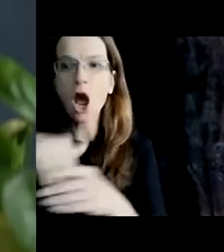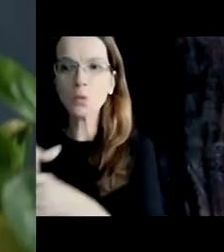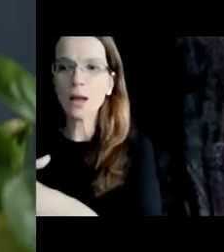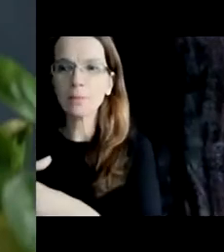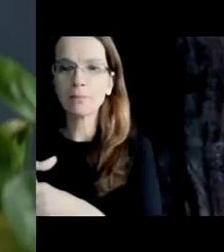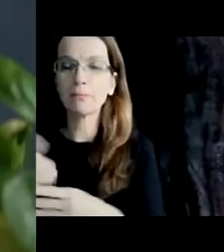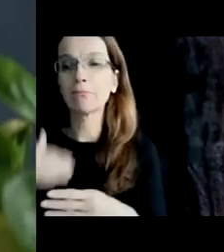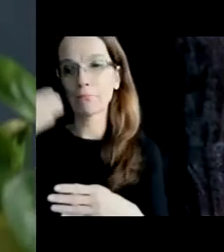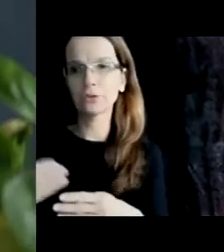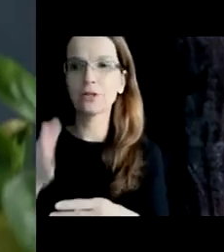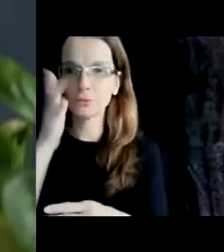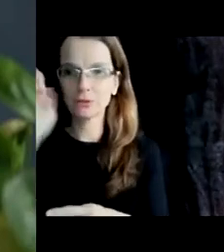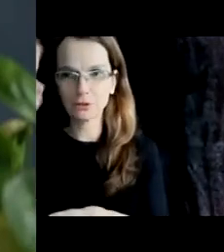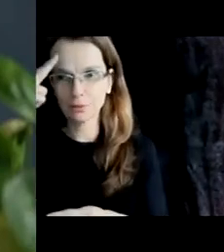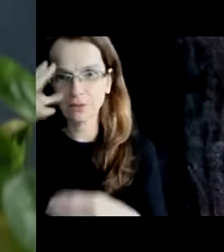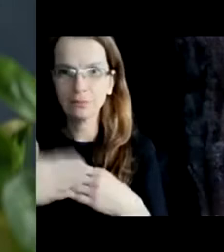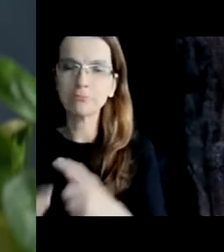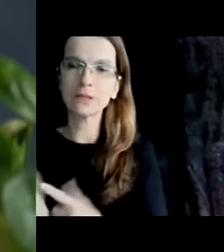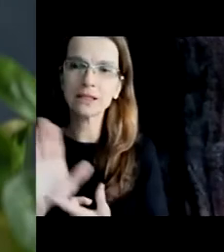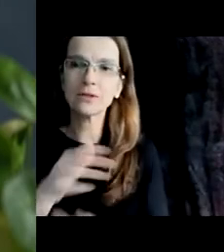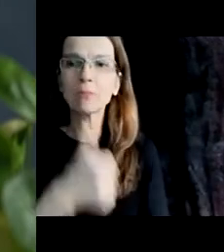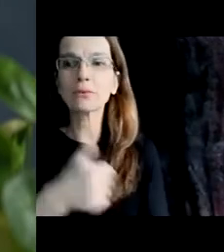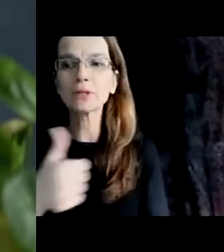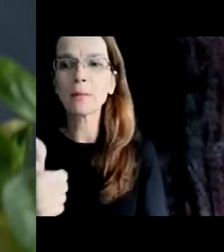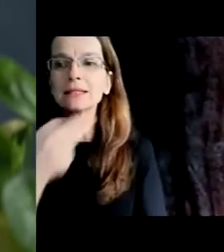kasneje pri predstavitvi posameznih tem monografije.